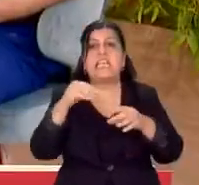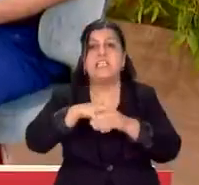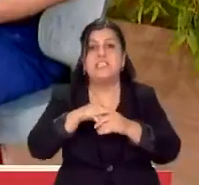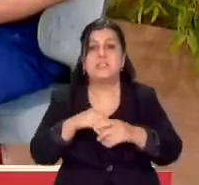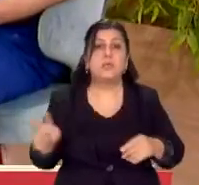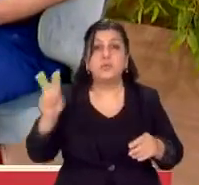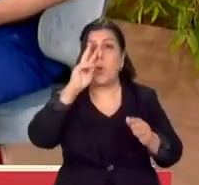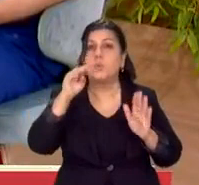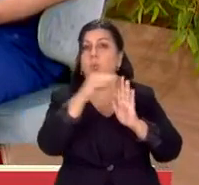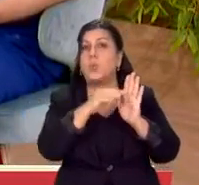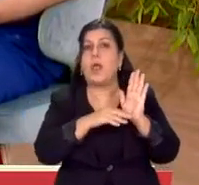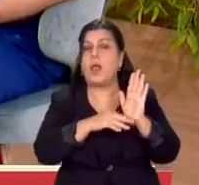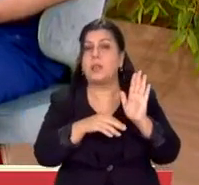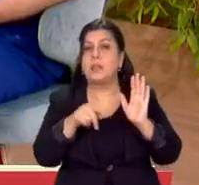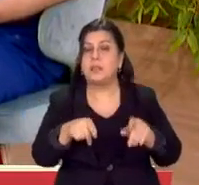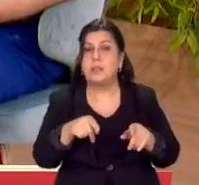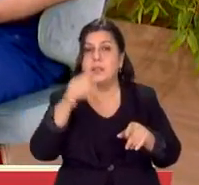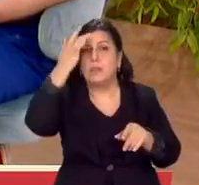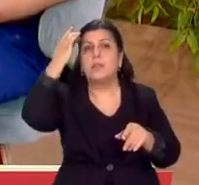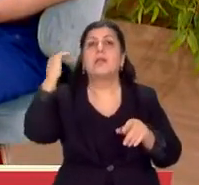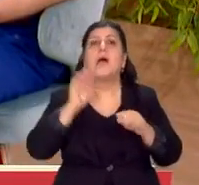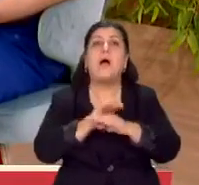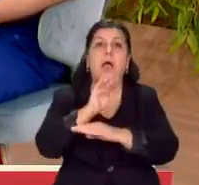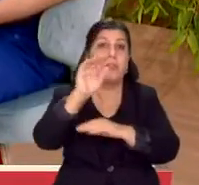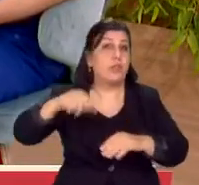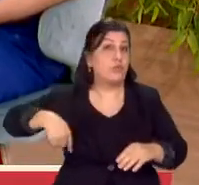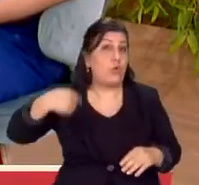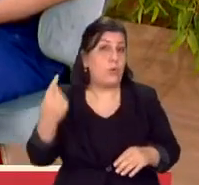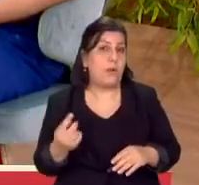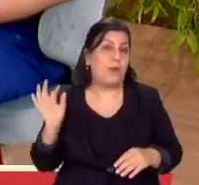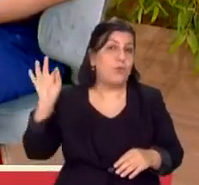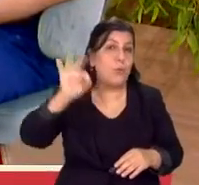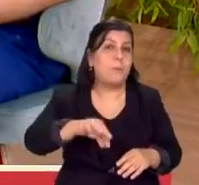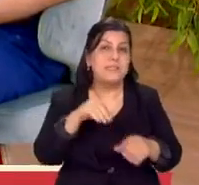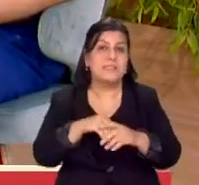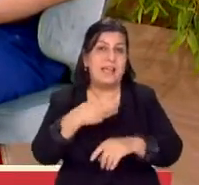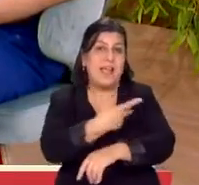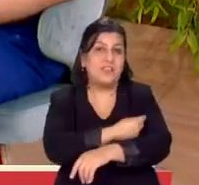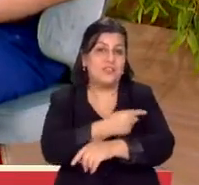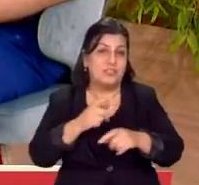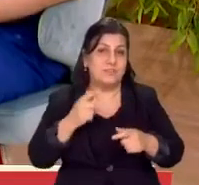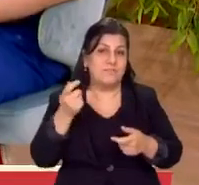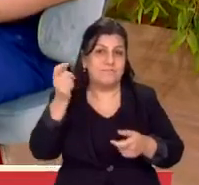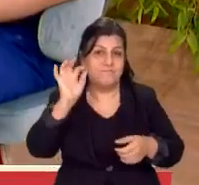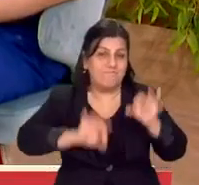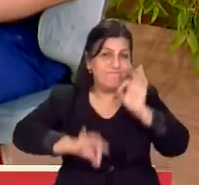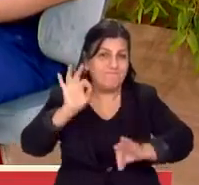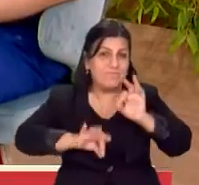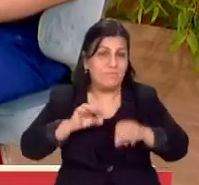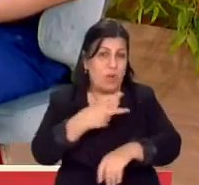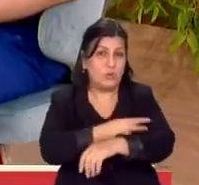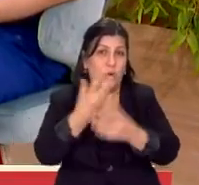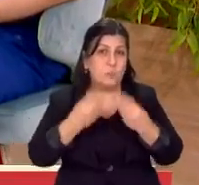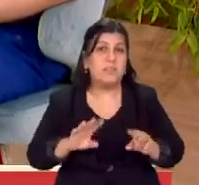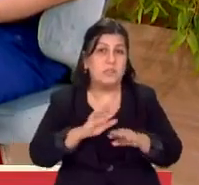kuralımız yani mi hayatın normale için gerekli olan şey aşı geliştirme ve en boş olmadı